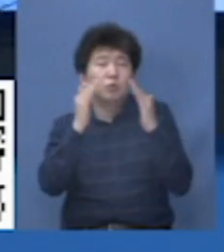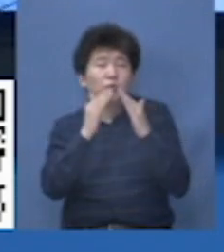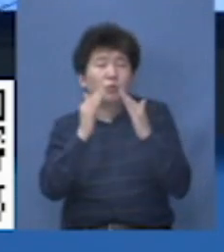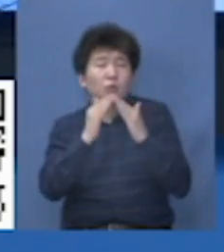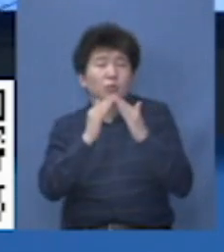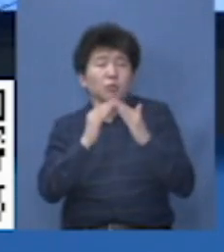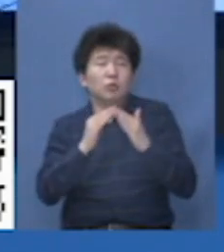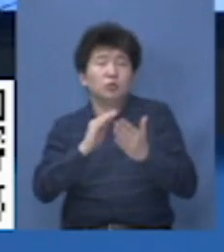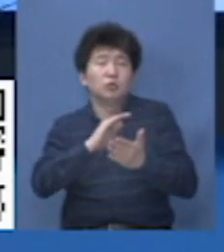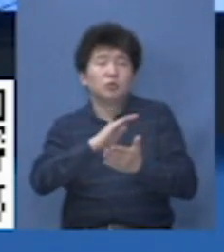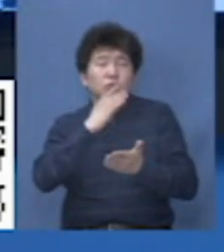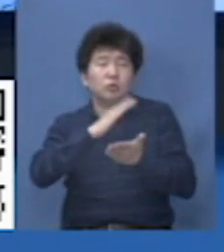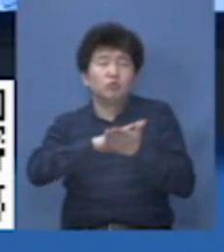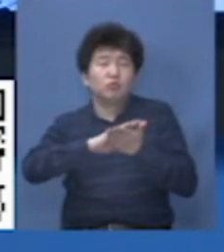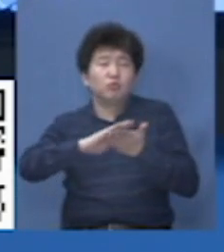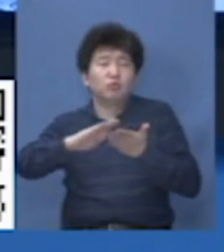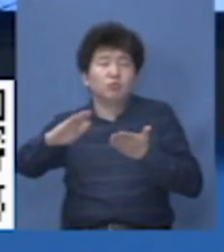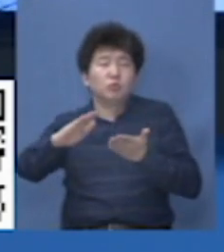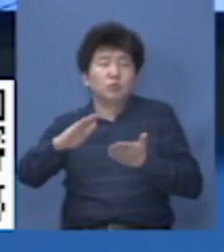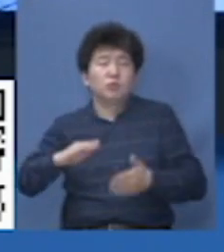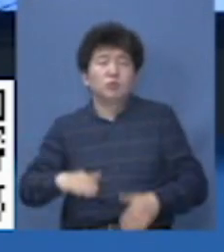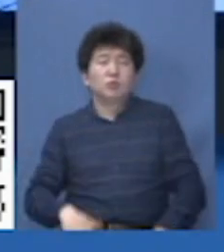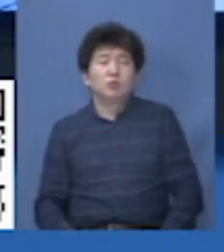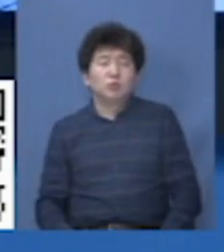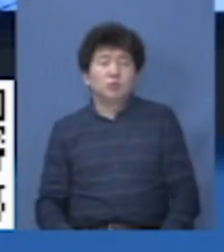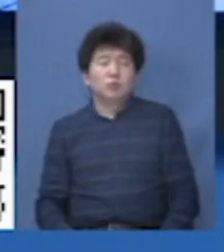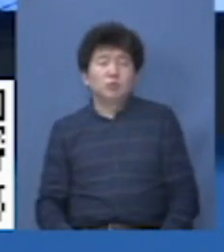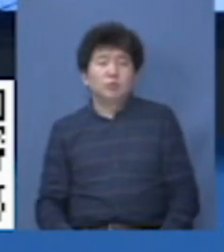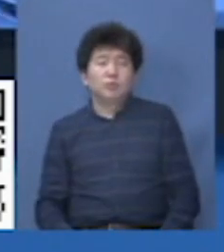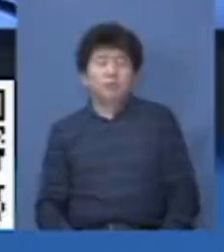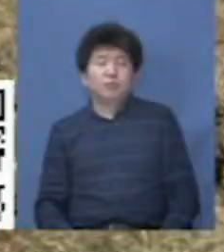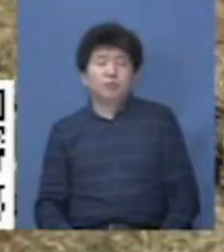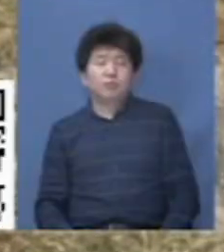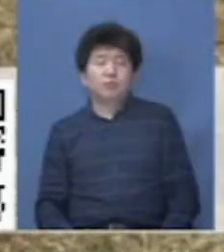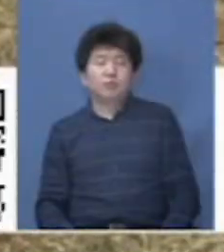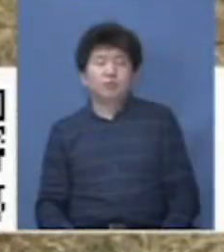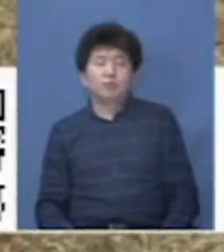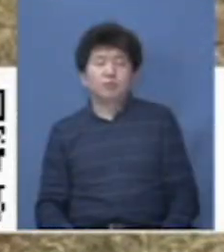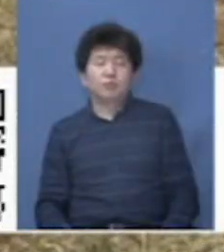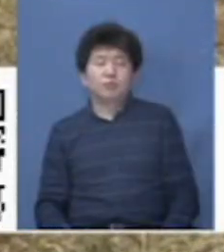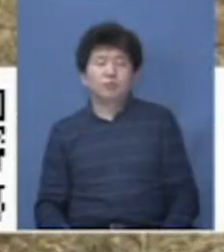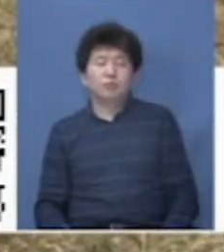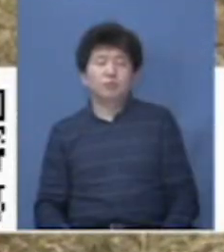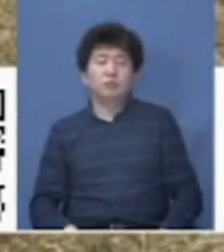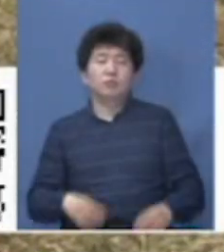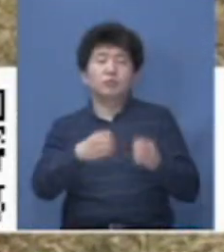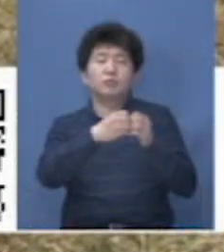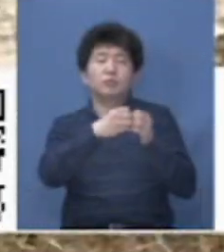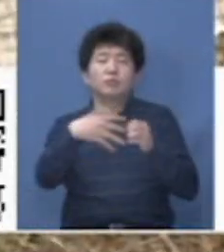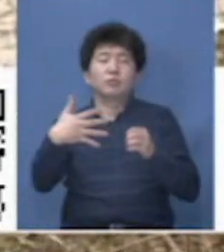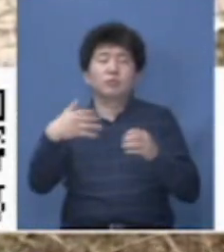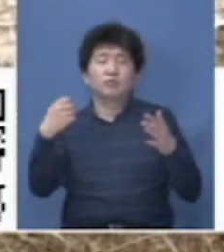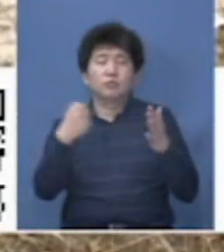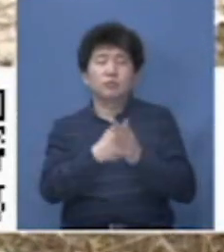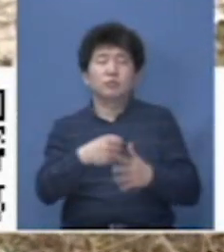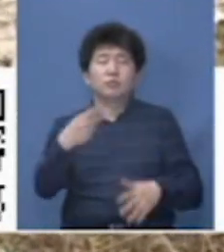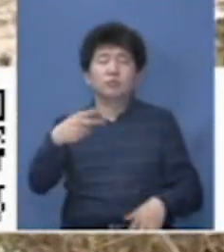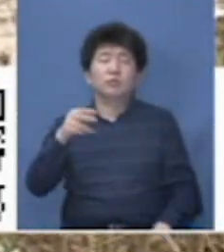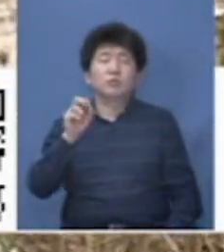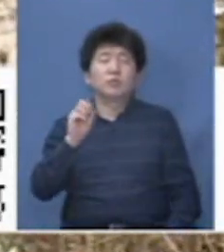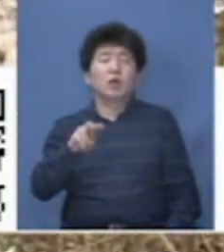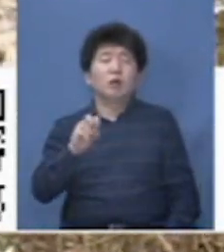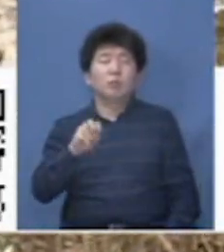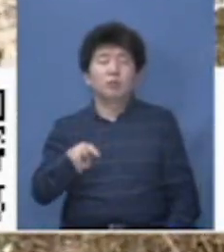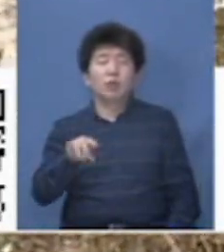сохранения чистоты окружающей среды, говорят участники акции. Период с 15 по 20 апреля